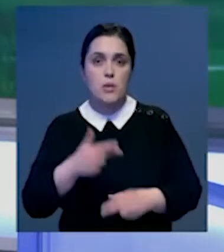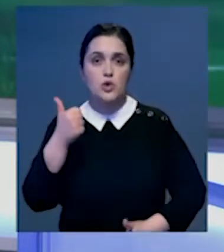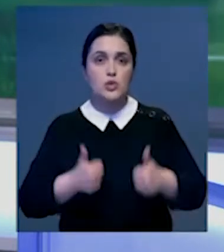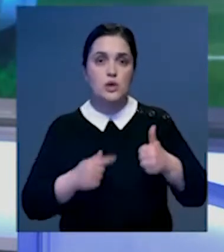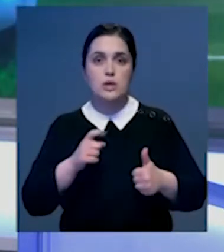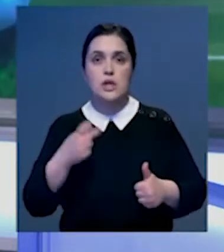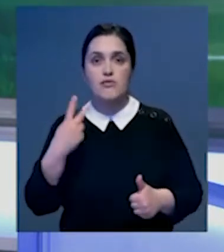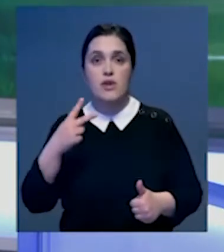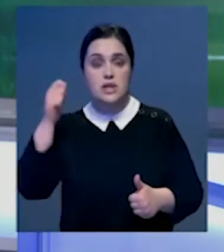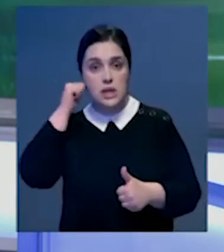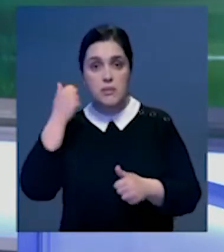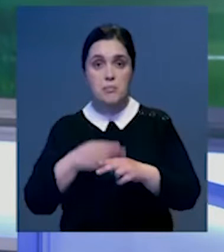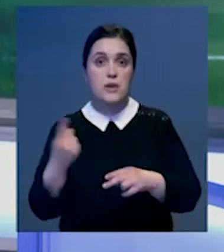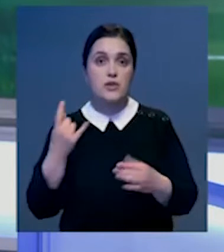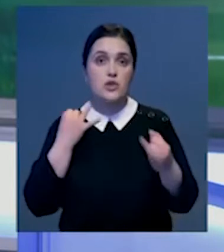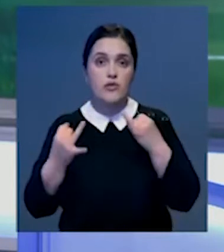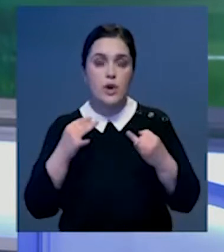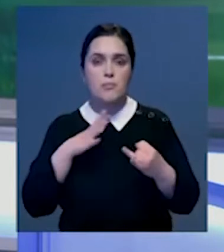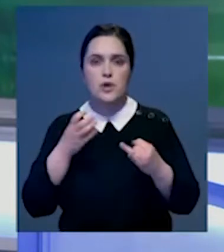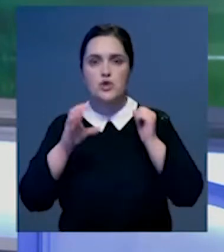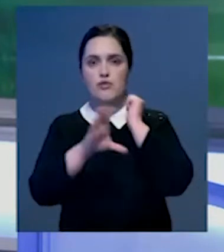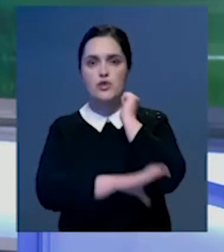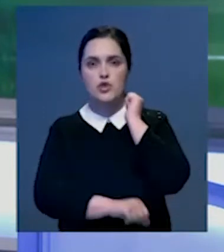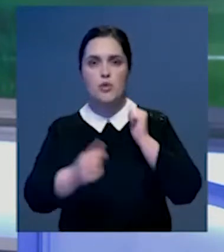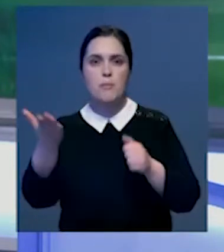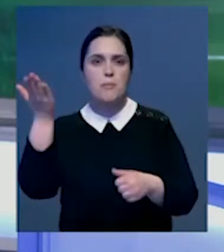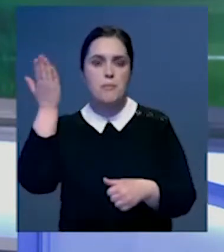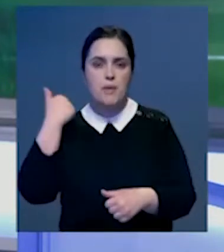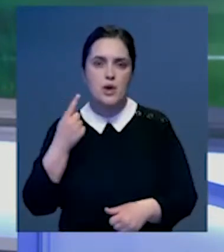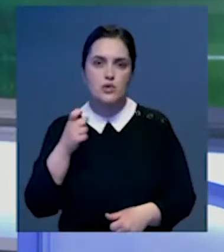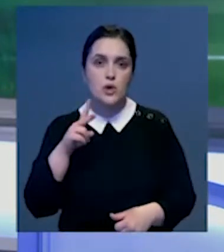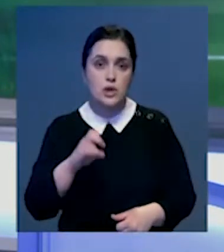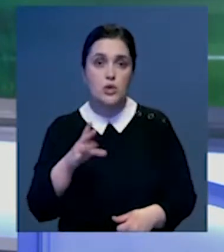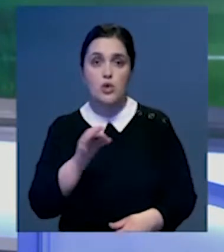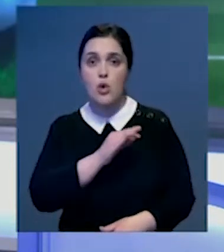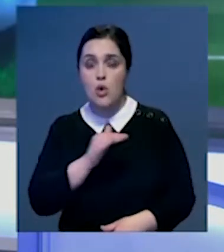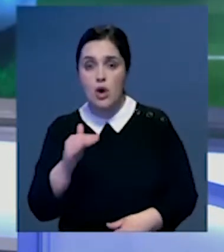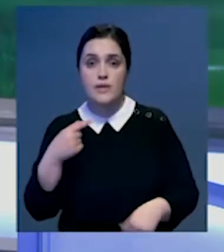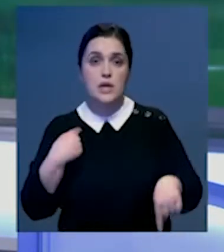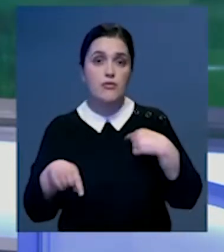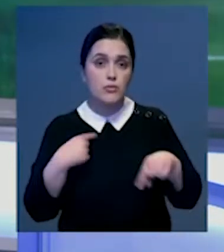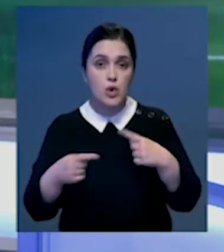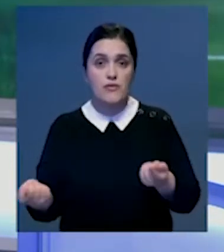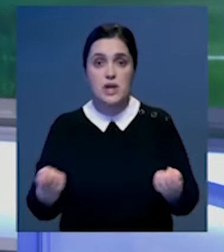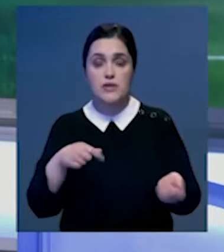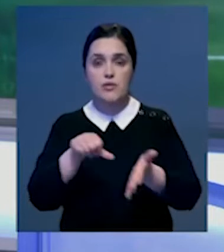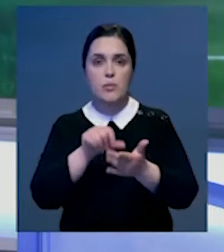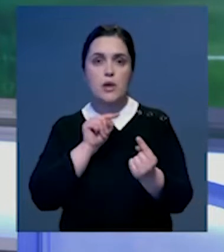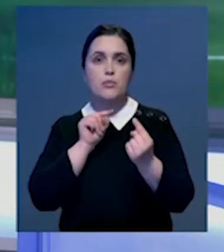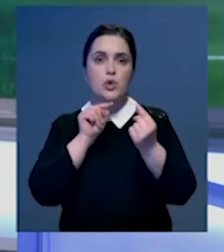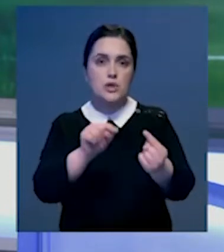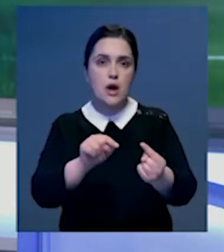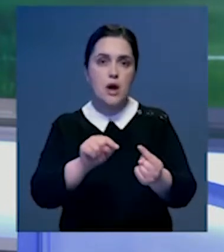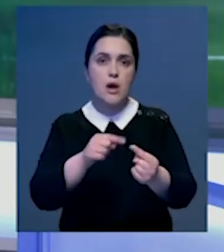последние 20 лет ведь первый разговор о нем велись еще в конце прошлого века но официальные футбольной власти выступают